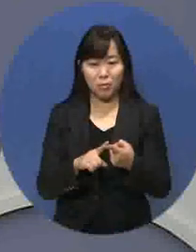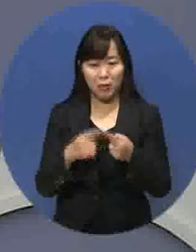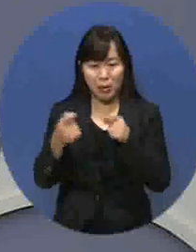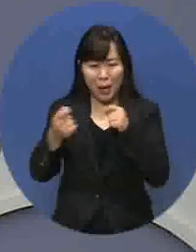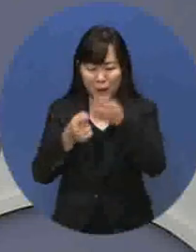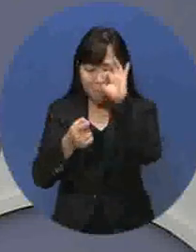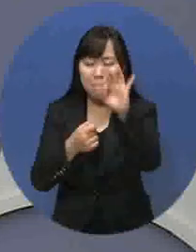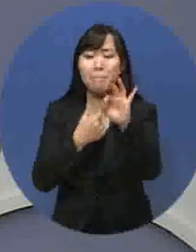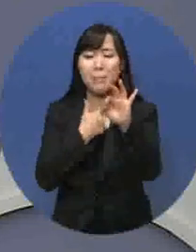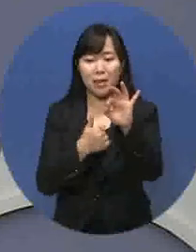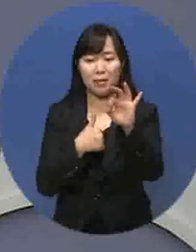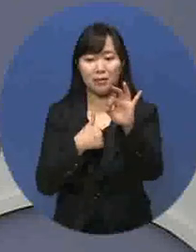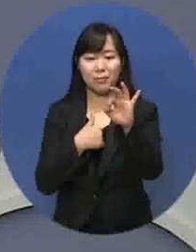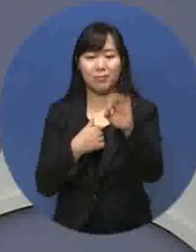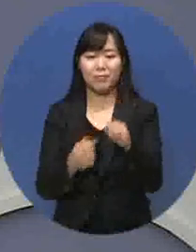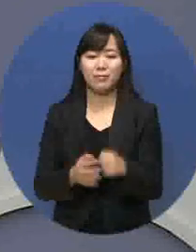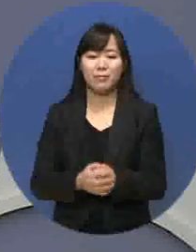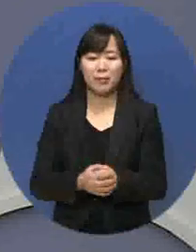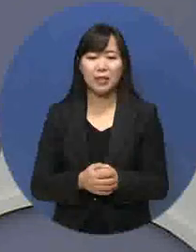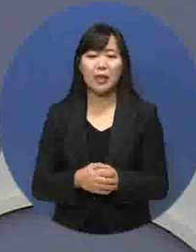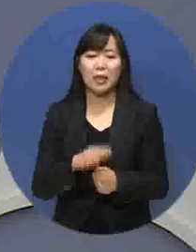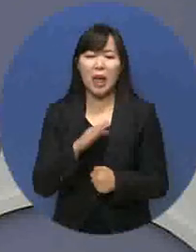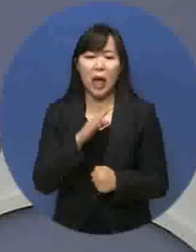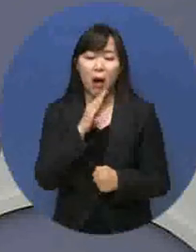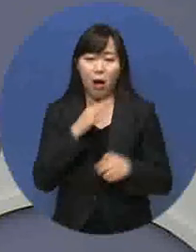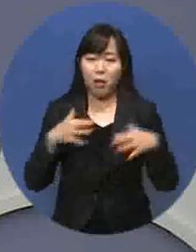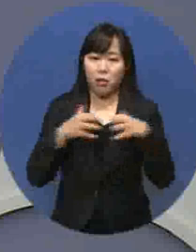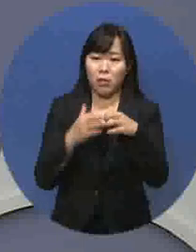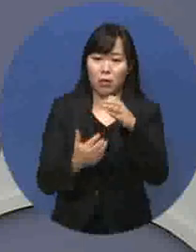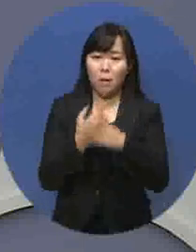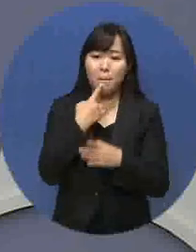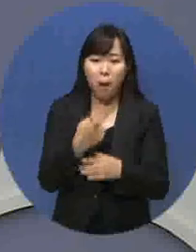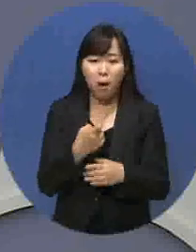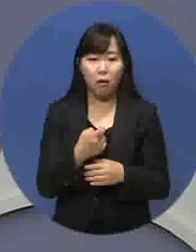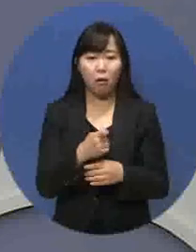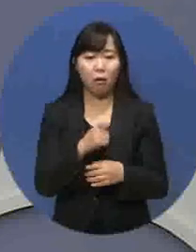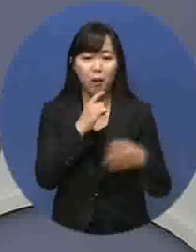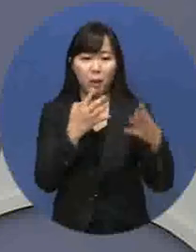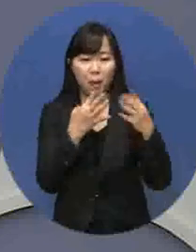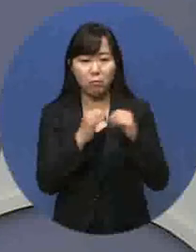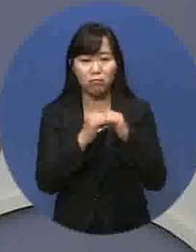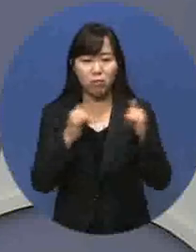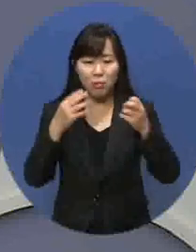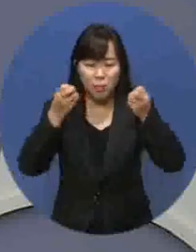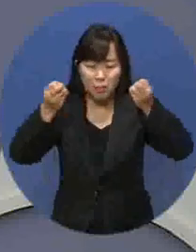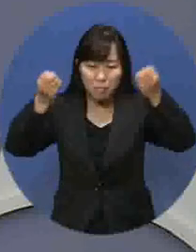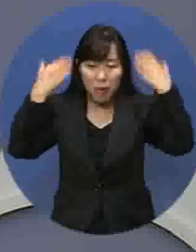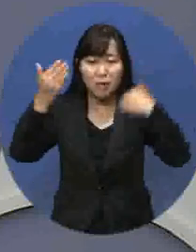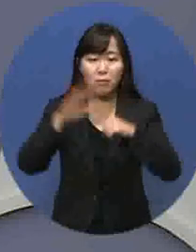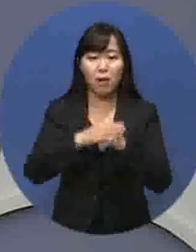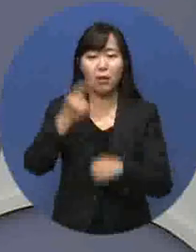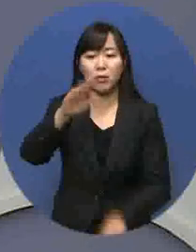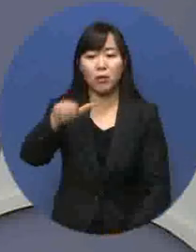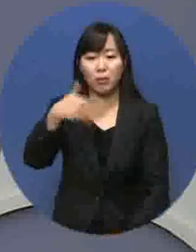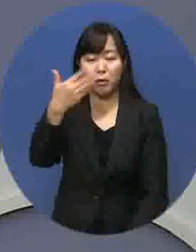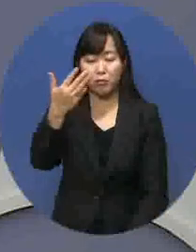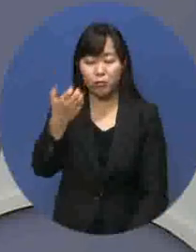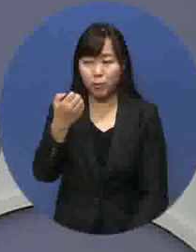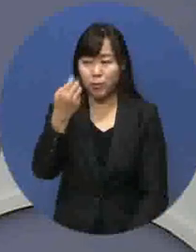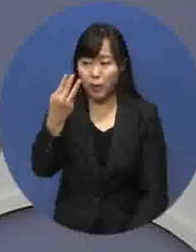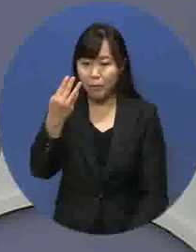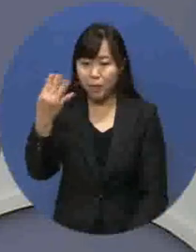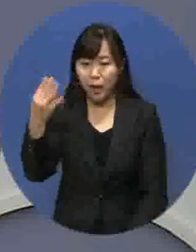봤거든요. 근데 진짜 그때 알 뻔했거든요. 많은 분들이 잊고 지나갔지만 실제로 93년,